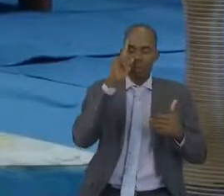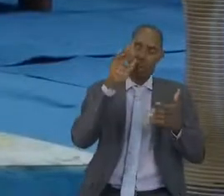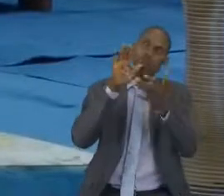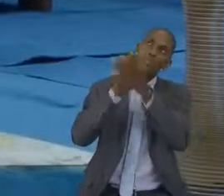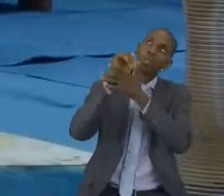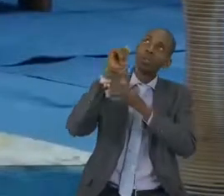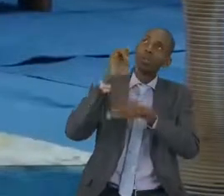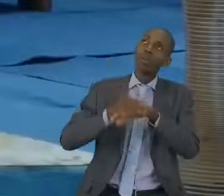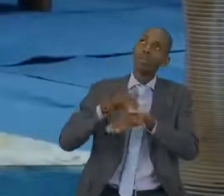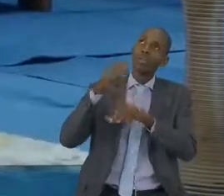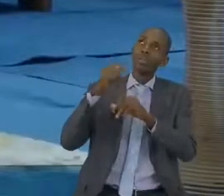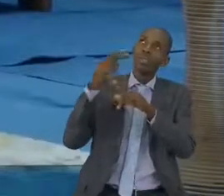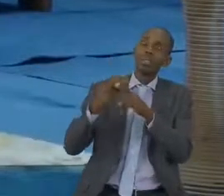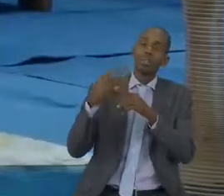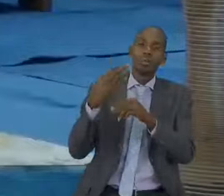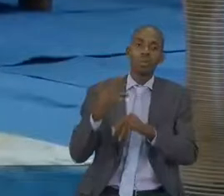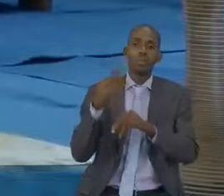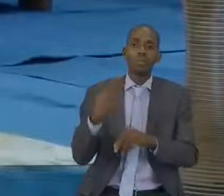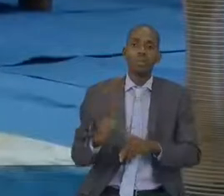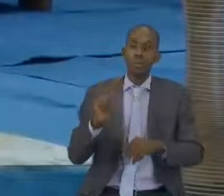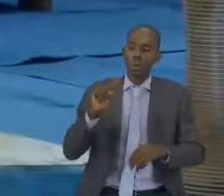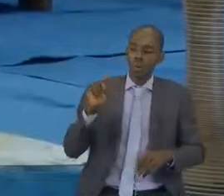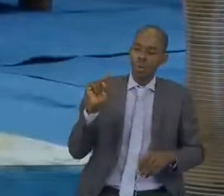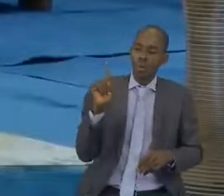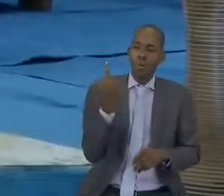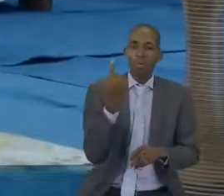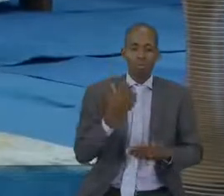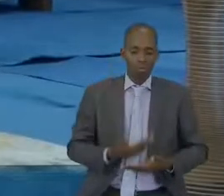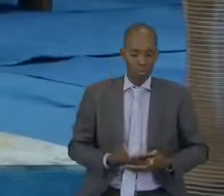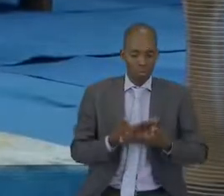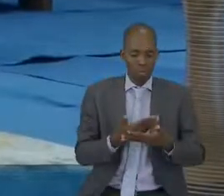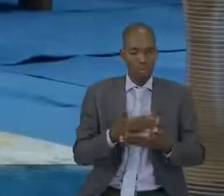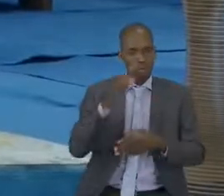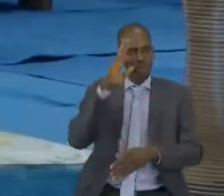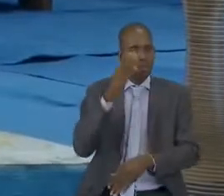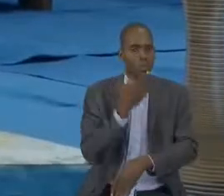n'a pas cru au nom du Fils unique de Dieu.